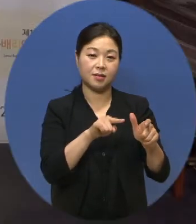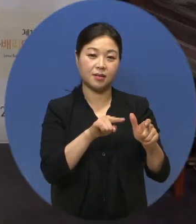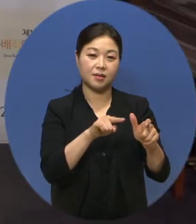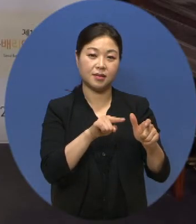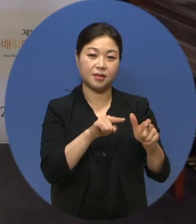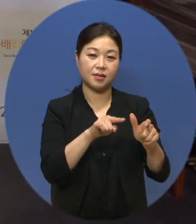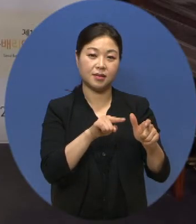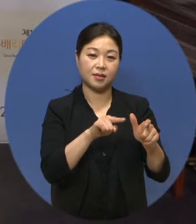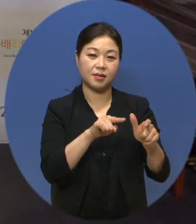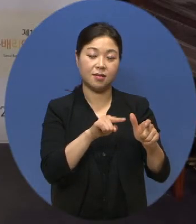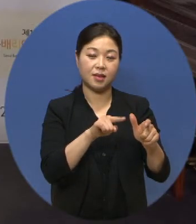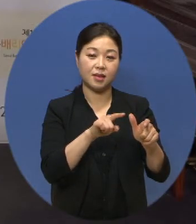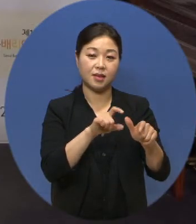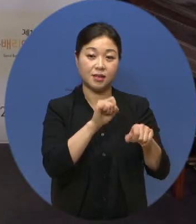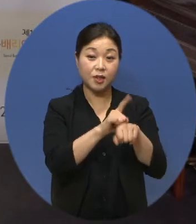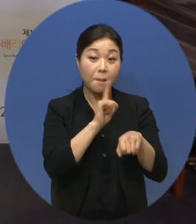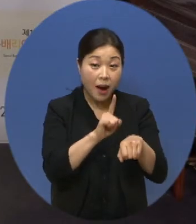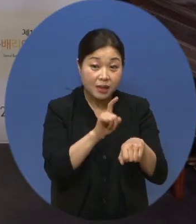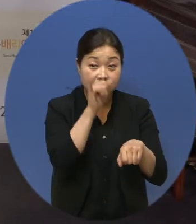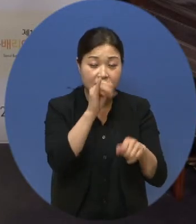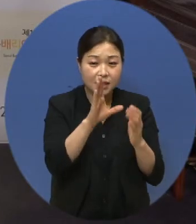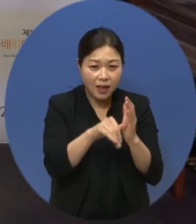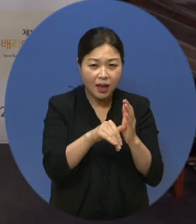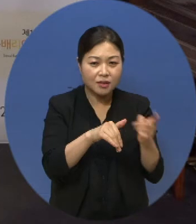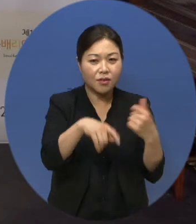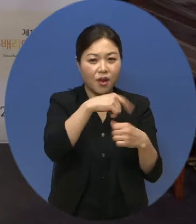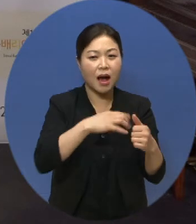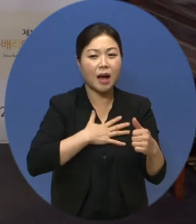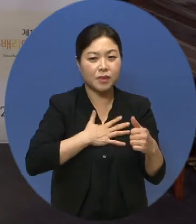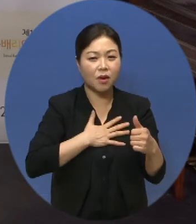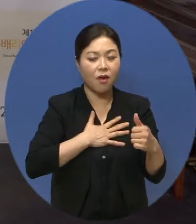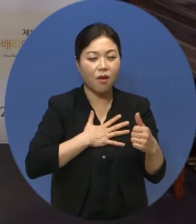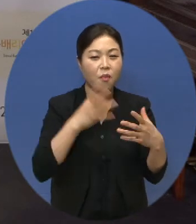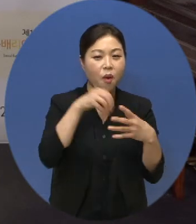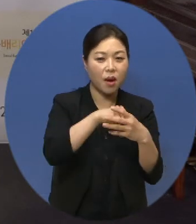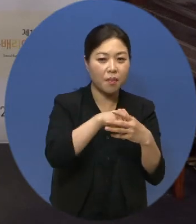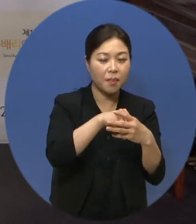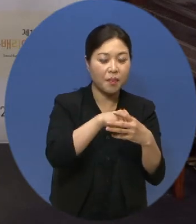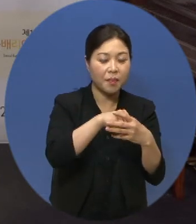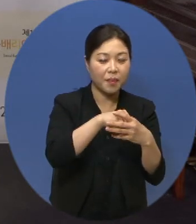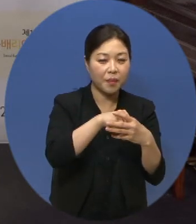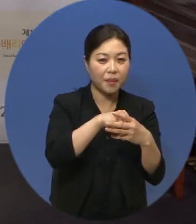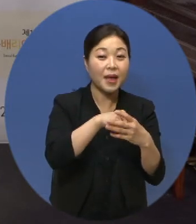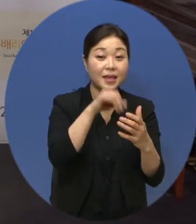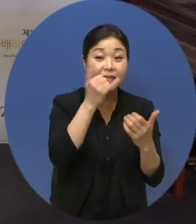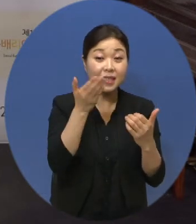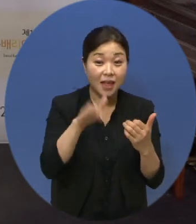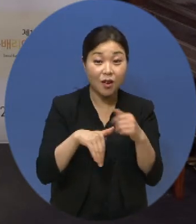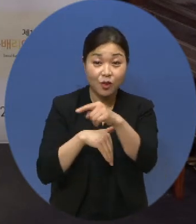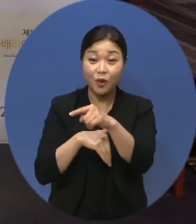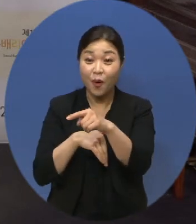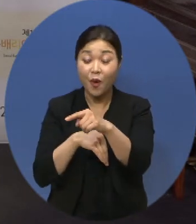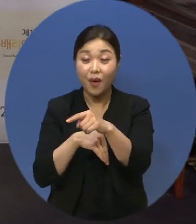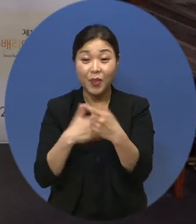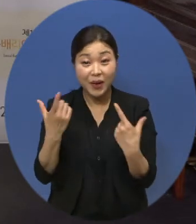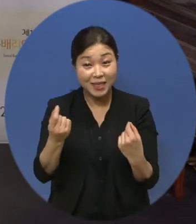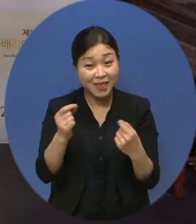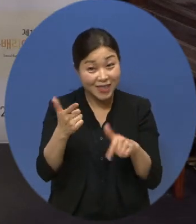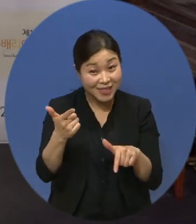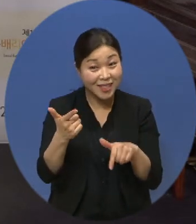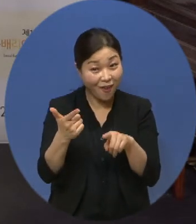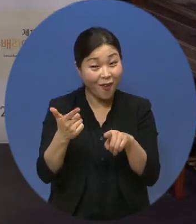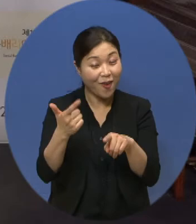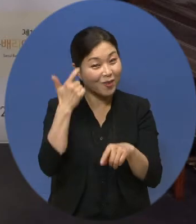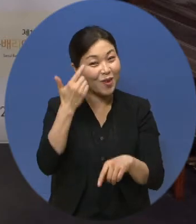있는 것 같다는 생각이 좀 들었어요. 그래서 혹시 그런 지역을 선택하셨을 때 계기가 있으셨는지 궁금합니다. 네, 궁금하네요. 공명선거에도 사투리가